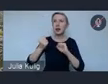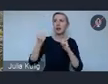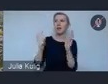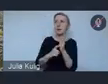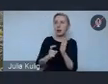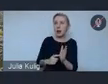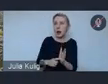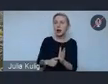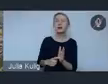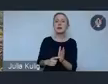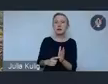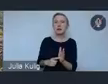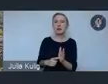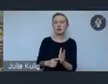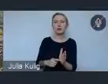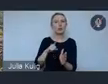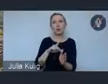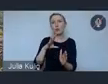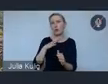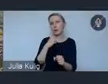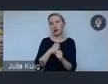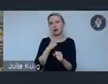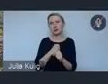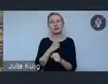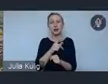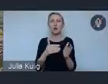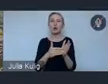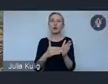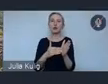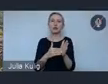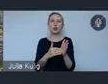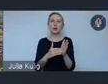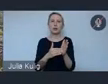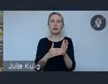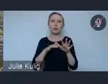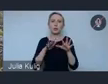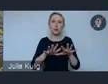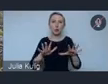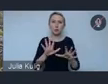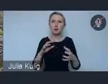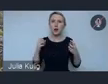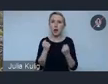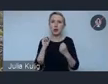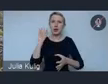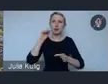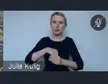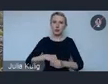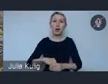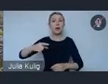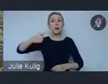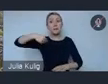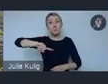to to była taka praca która wymagała gigantycznego zaangażowania myśmy